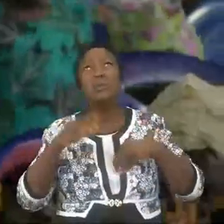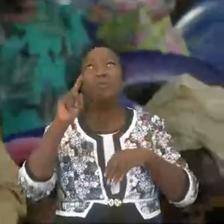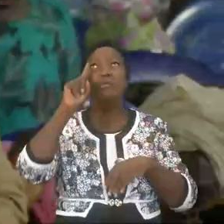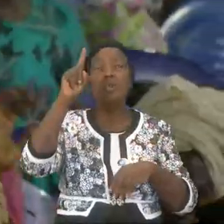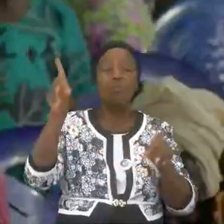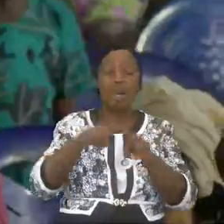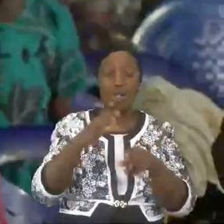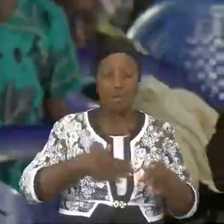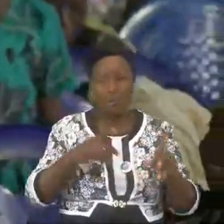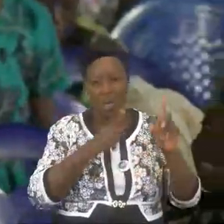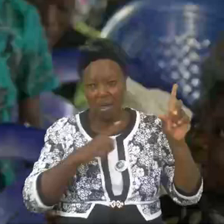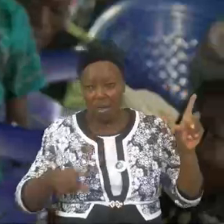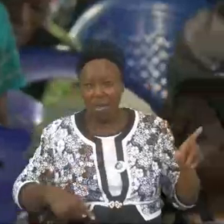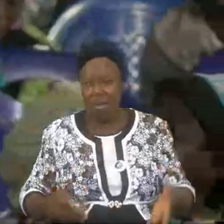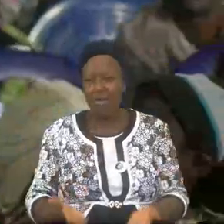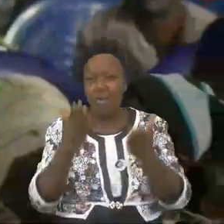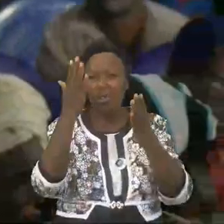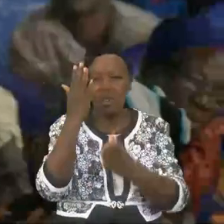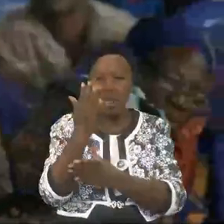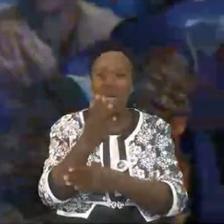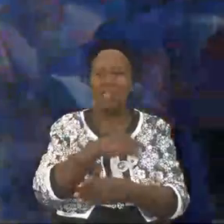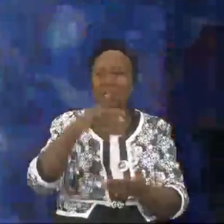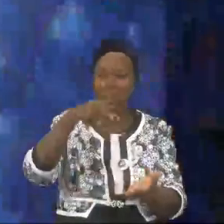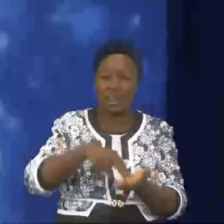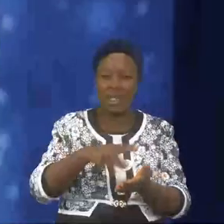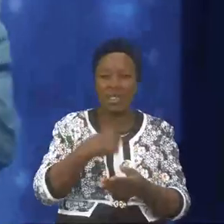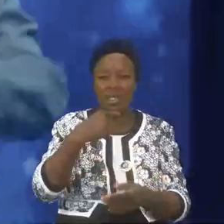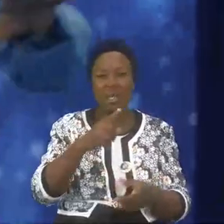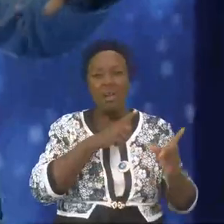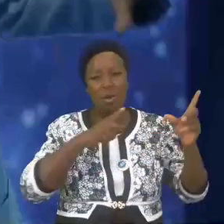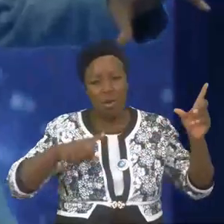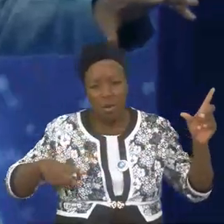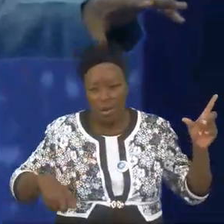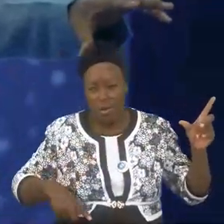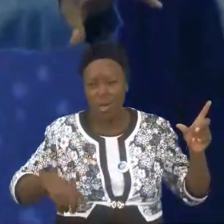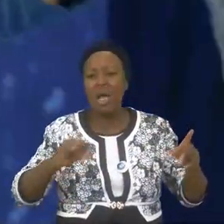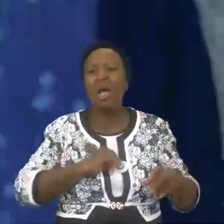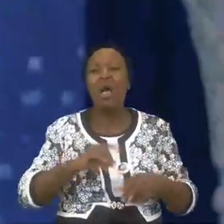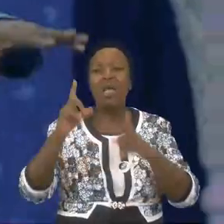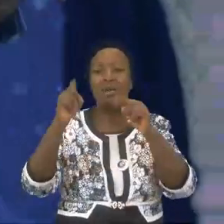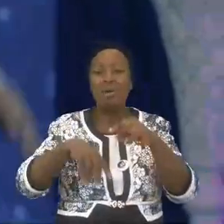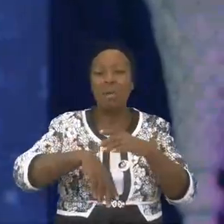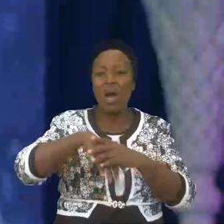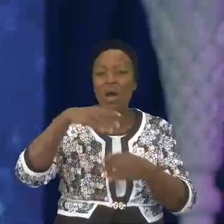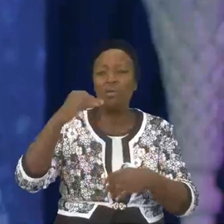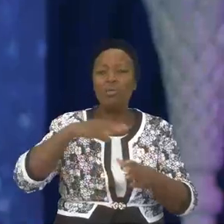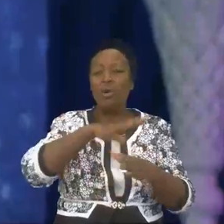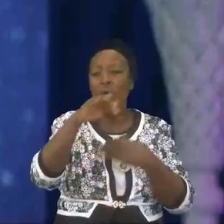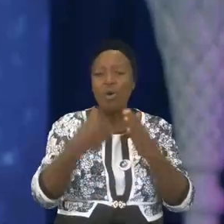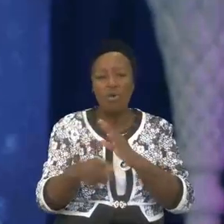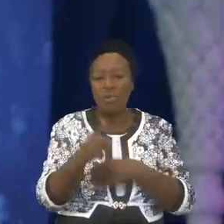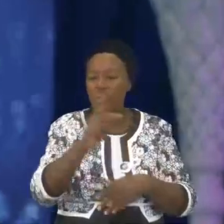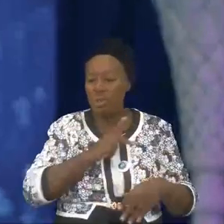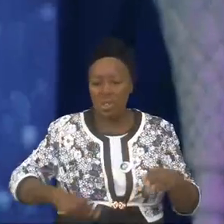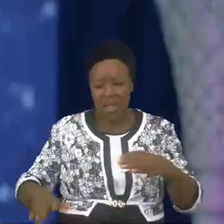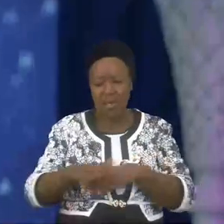Seigneur. Lève la main et lève-toi. Et dis, Seigneur, je sors de